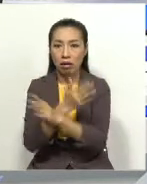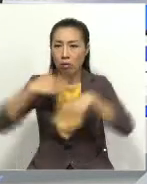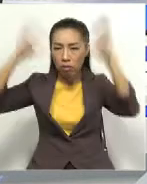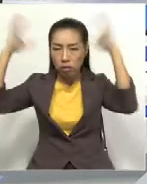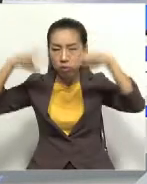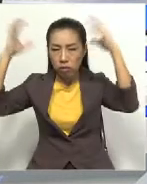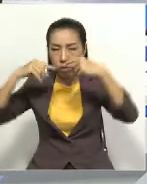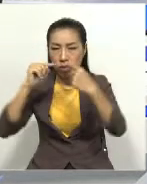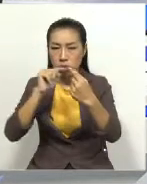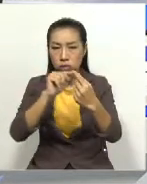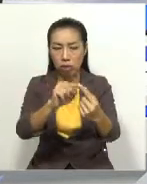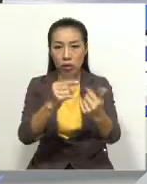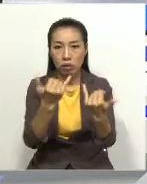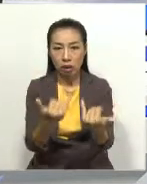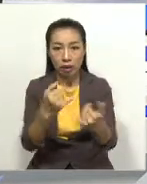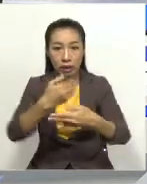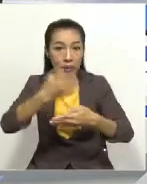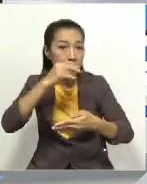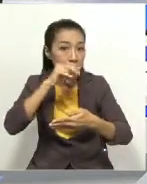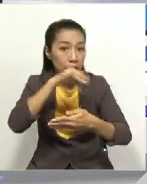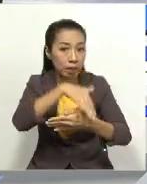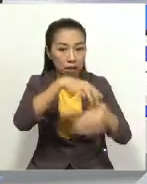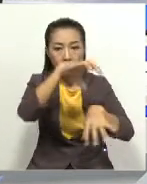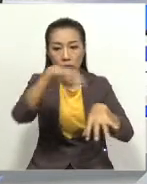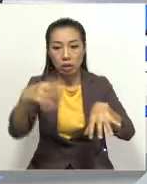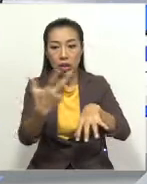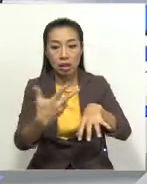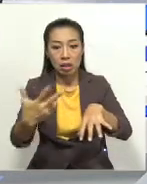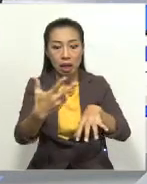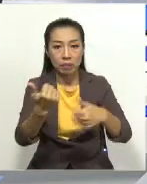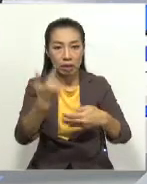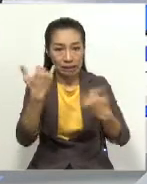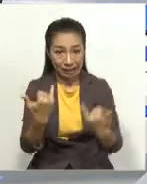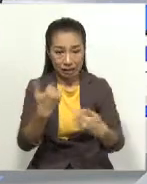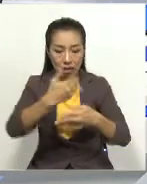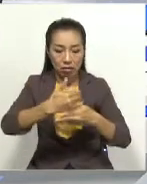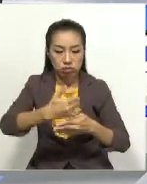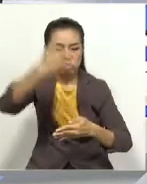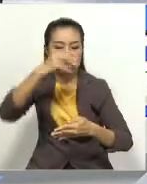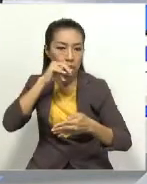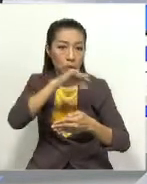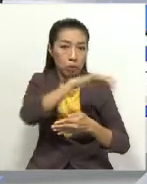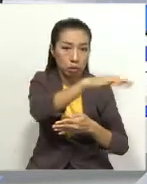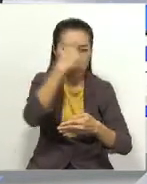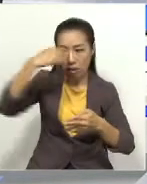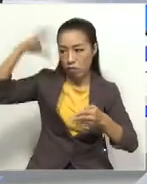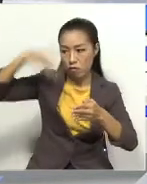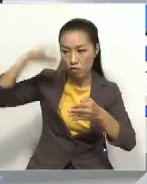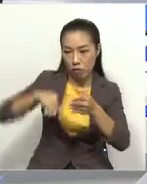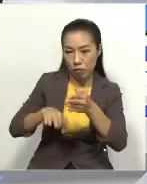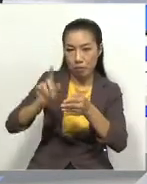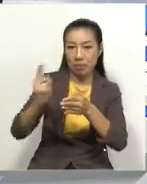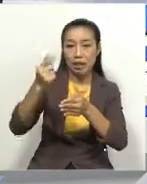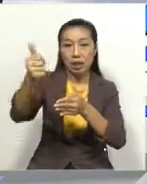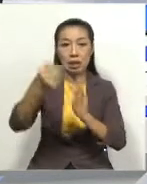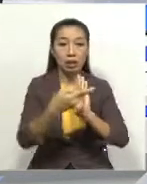นตกลงมาต่อเนื่องแบบนี้3เขื่อนหลักในภาคอีสานตอนบนก็มีการพร่องน้ำเพื่อจะรองรับน้ำฝนเข้ามาเพิ่มส่วนระดับน้ำ